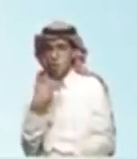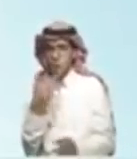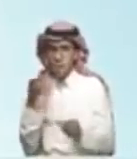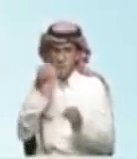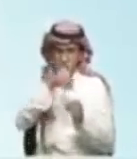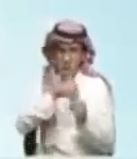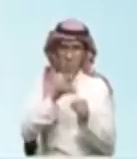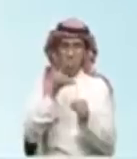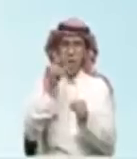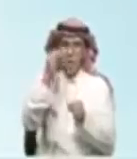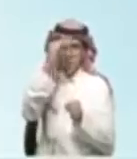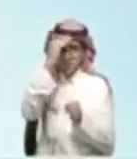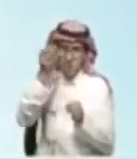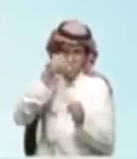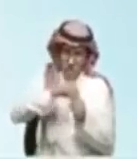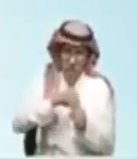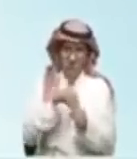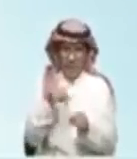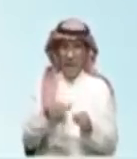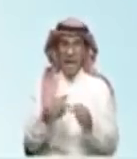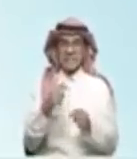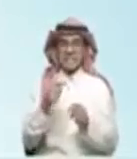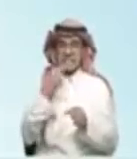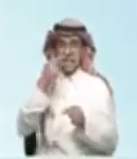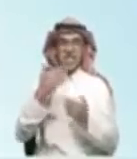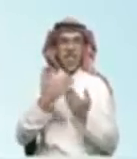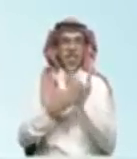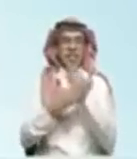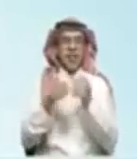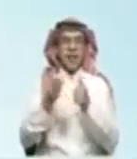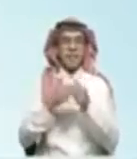وعسكري. السنة هذه قدمنا خدمة جديدة أيضا هي العيادة